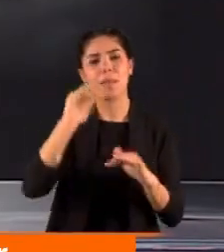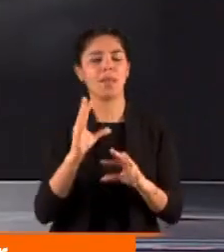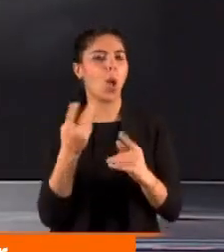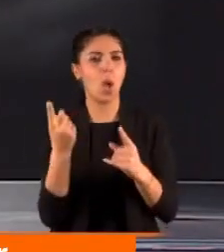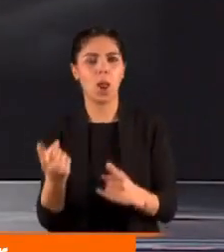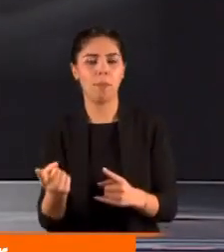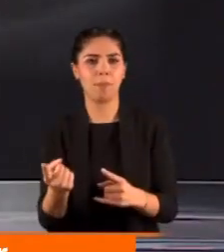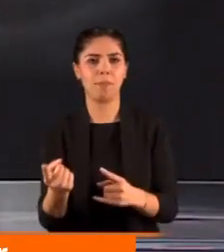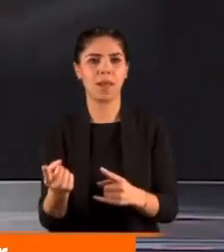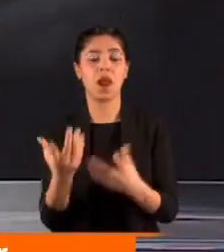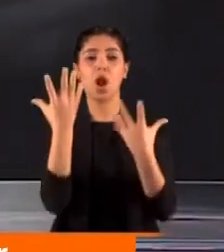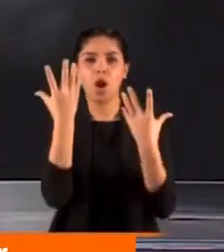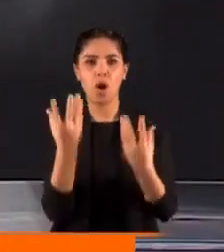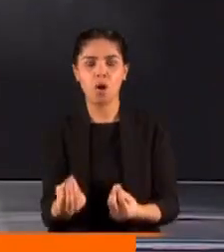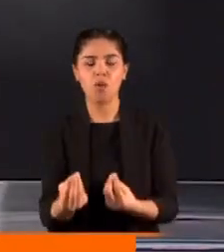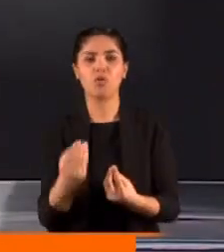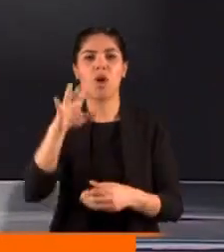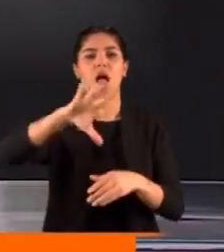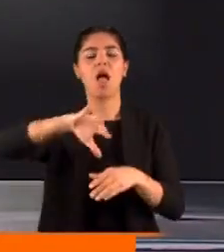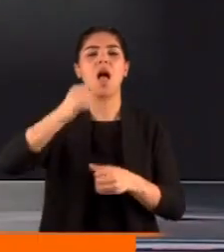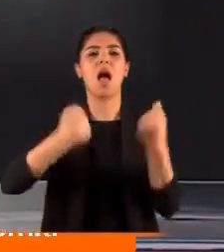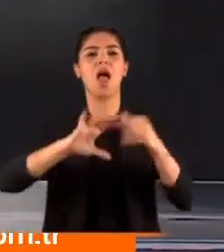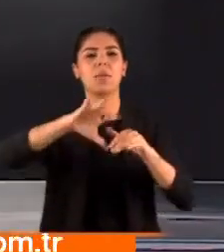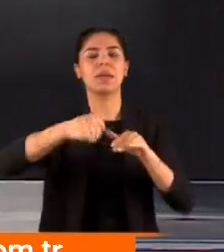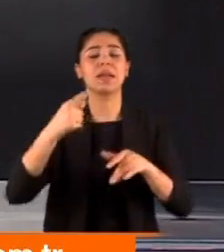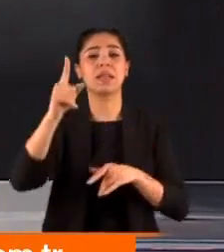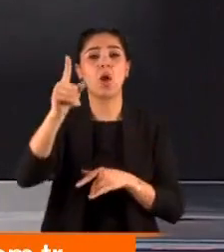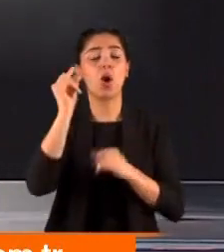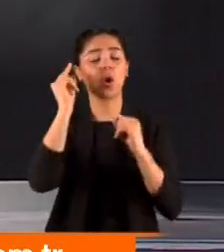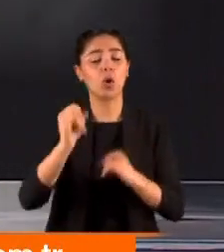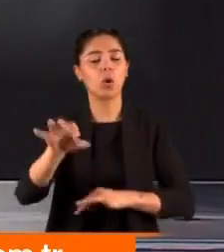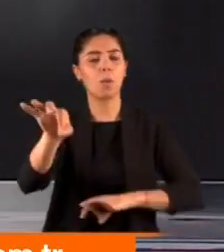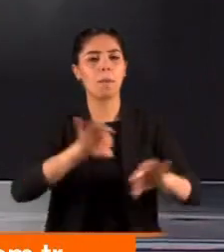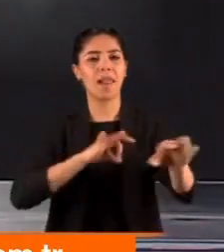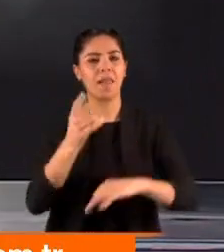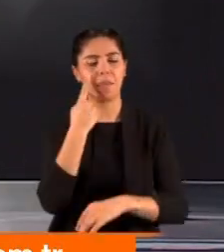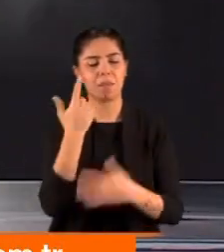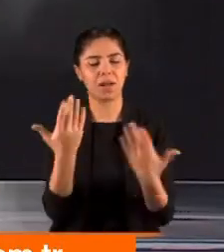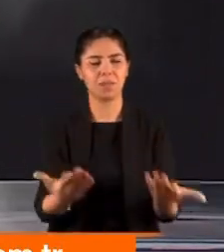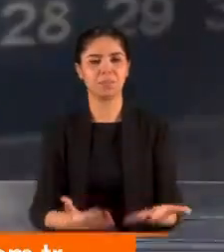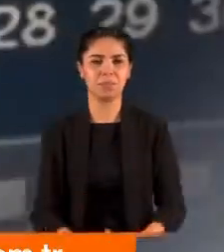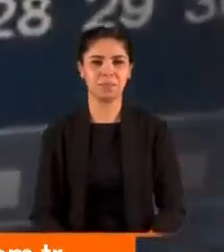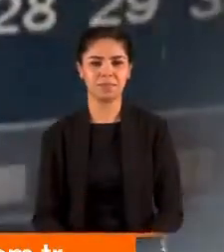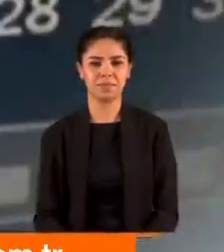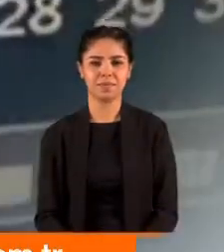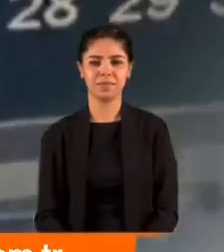de var ki oldu. İşte araba hırsızlarının kirli oyunu ve o tezgah.